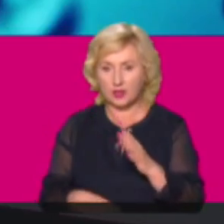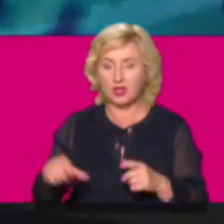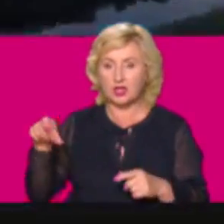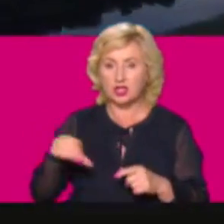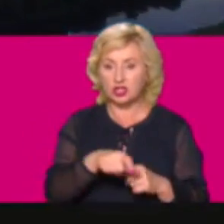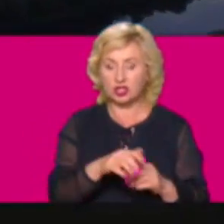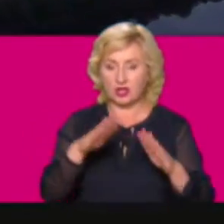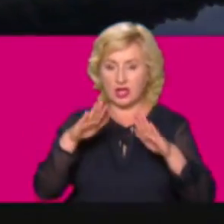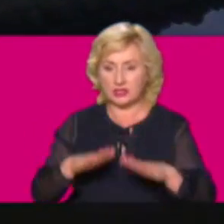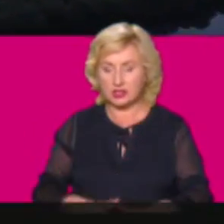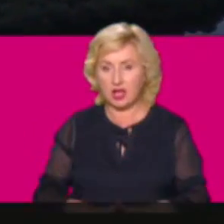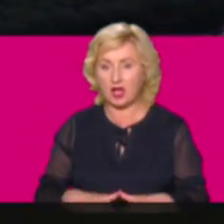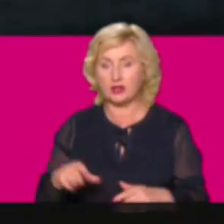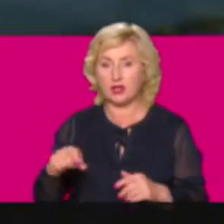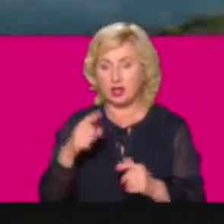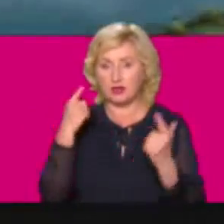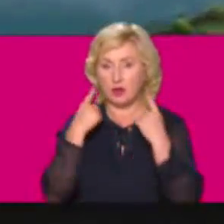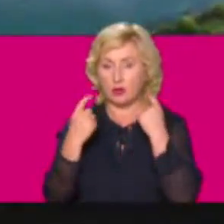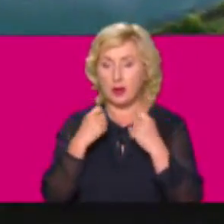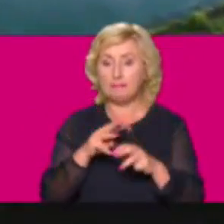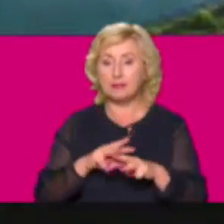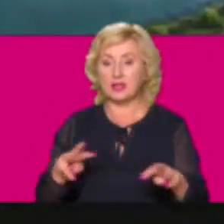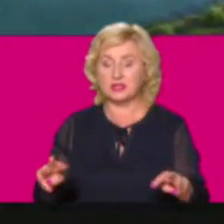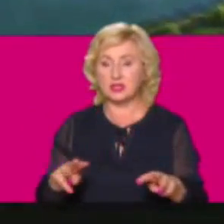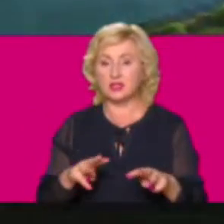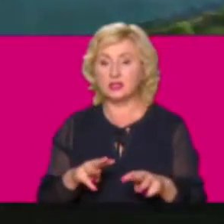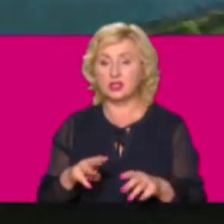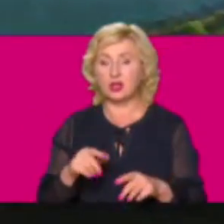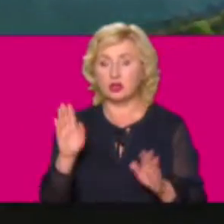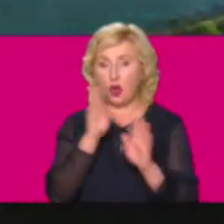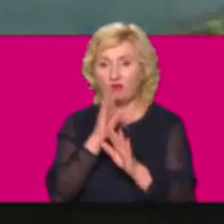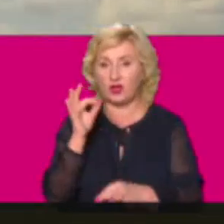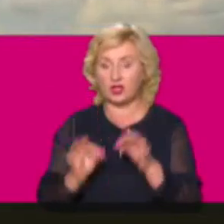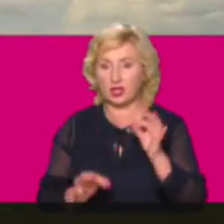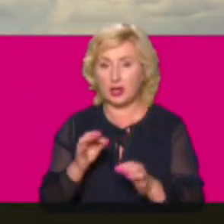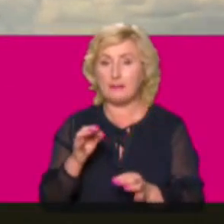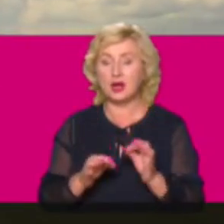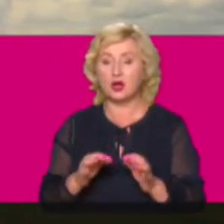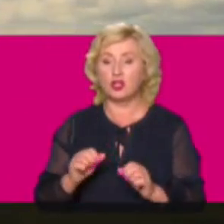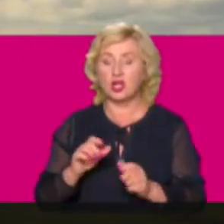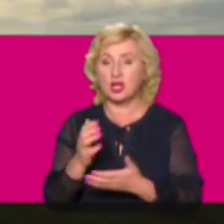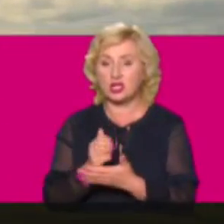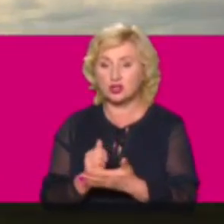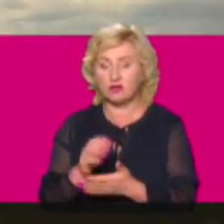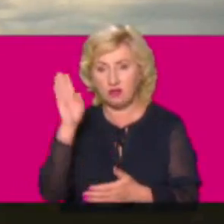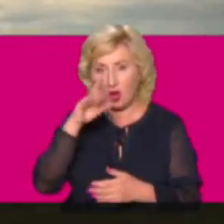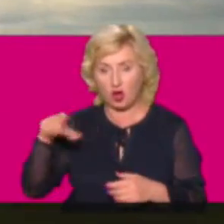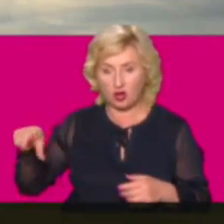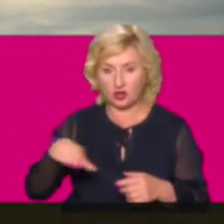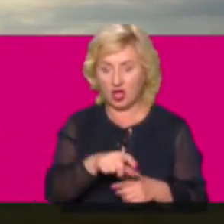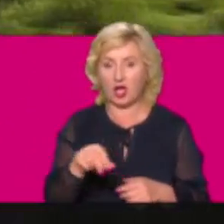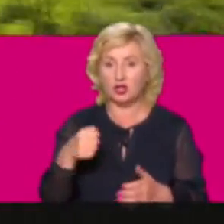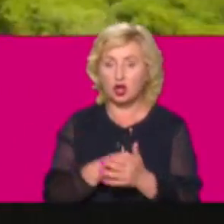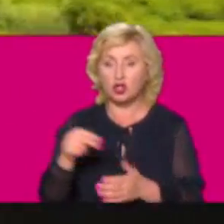осідає на дні. Таку інформацію оприлюднило Міністерство захисту довкілля та природних ресурсів. Вода на підході до Чернігова